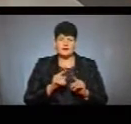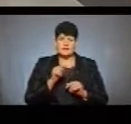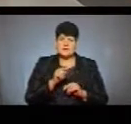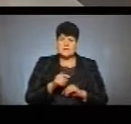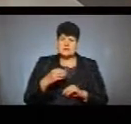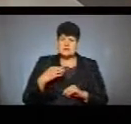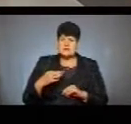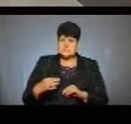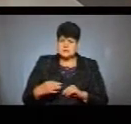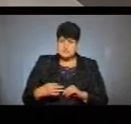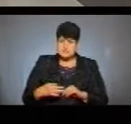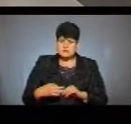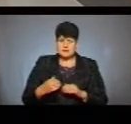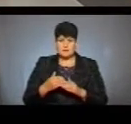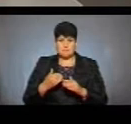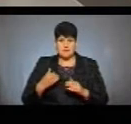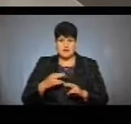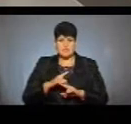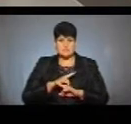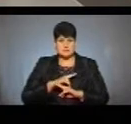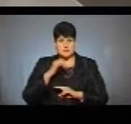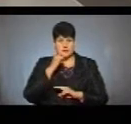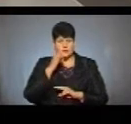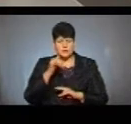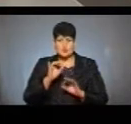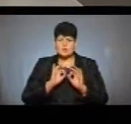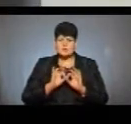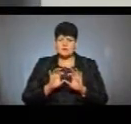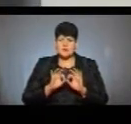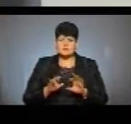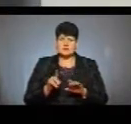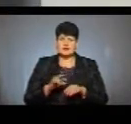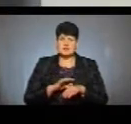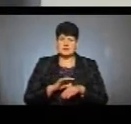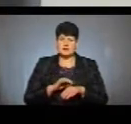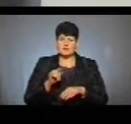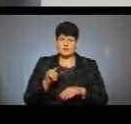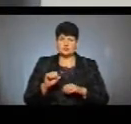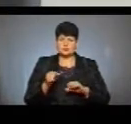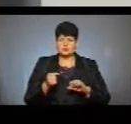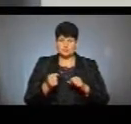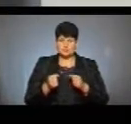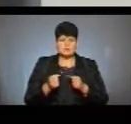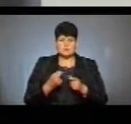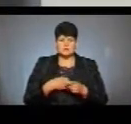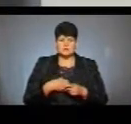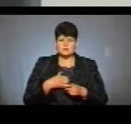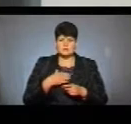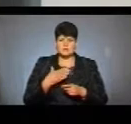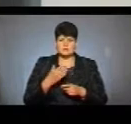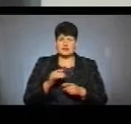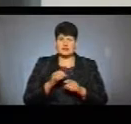син перед смертю їй телефонує і розказує, як тіла його побратимів, там жахливі картини, як